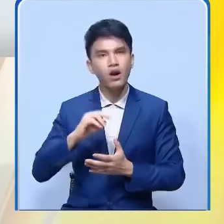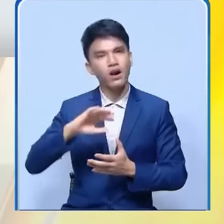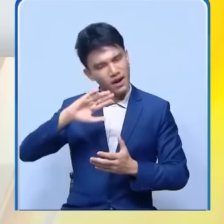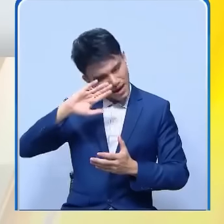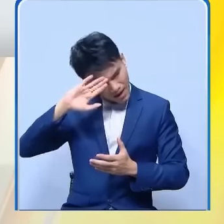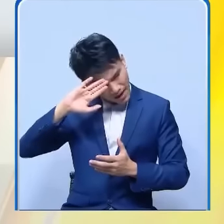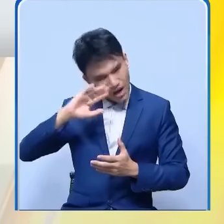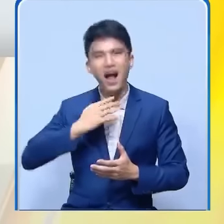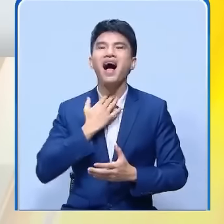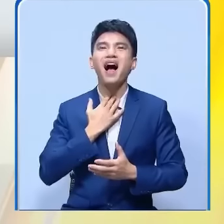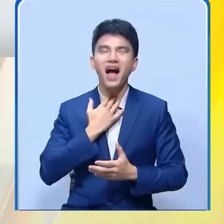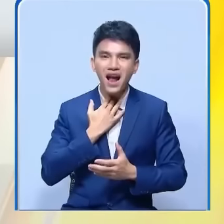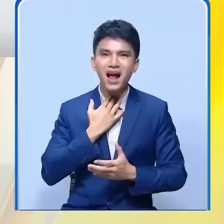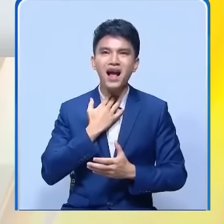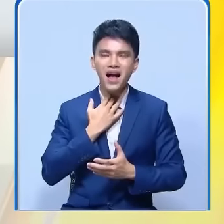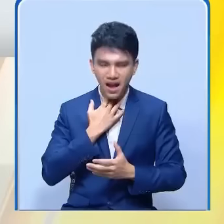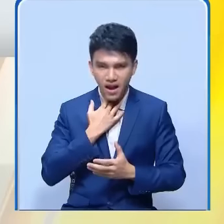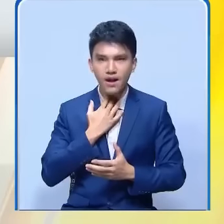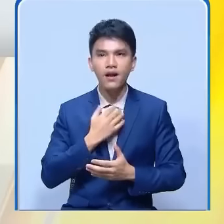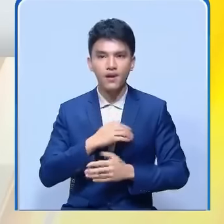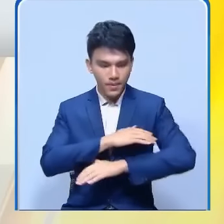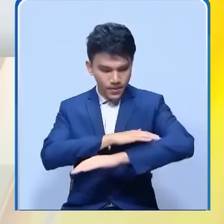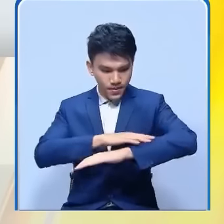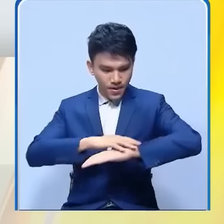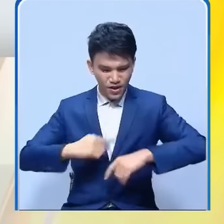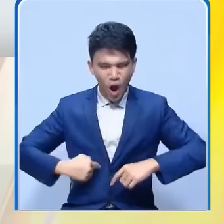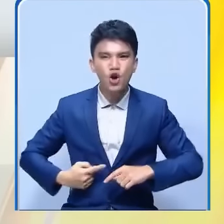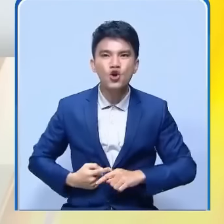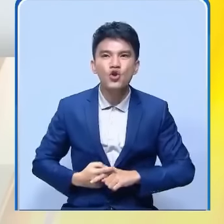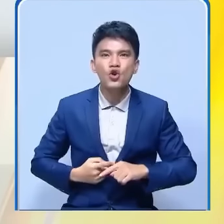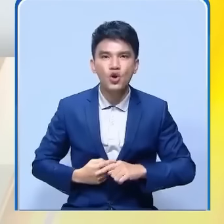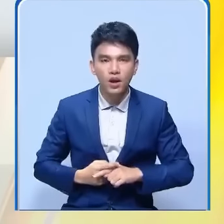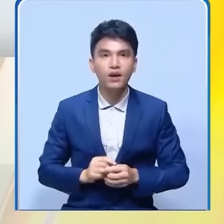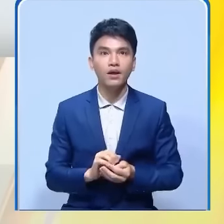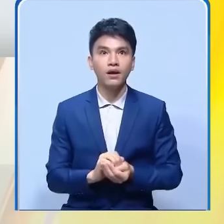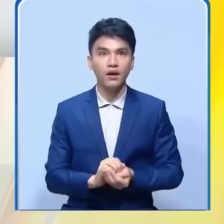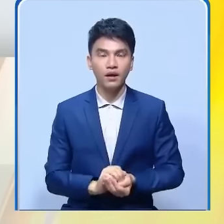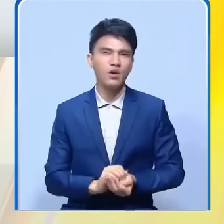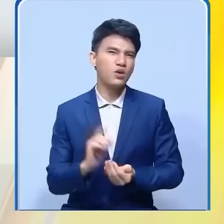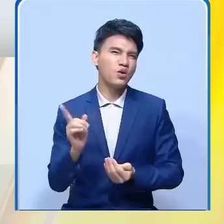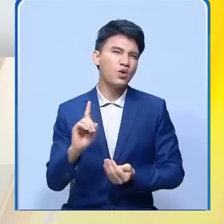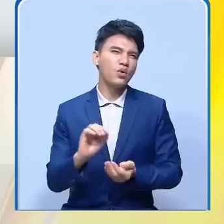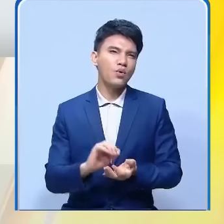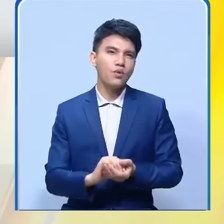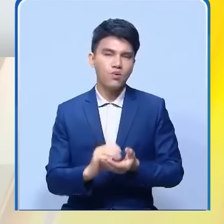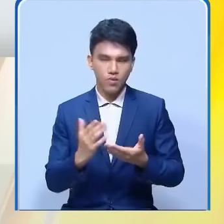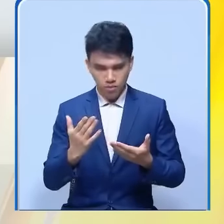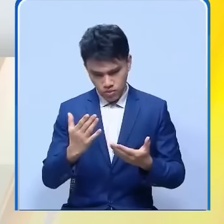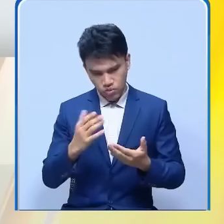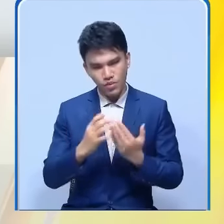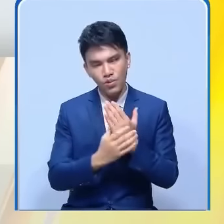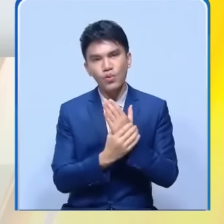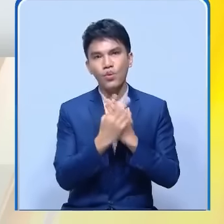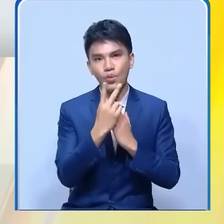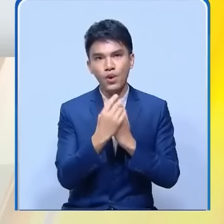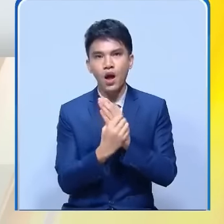มีไข้ไอเรื้อรังเป็นฝีที่ผิวหนังปวดท้องปวดข้อและกระดูกอาการมักจะปรากฏขึ้น 2-4 สัปดาห์หลัง